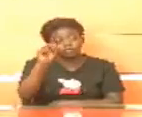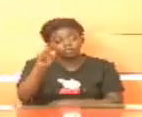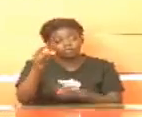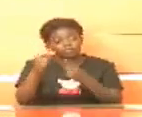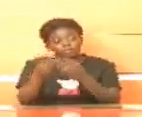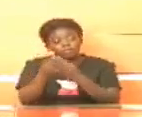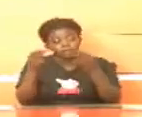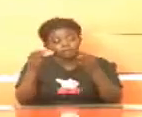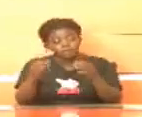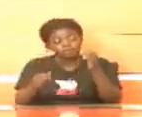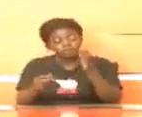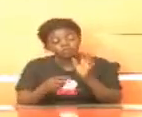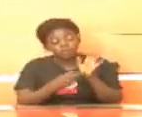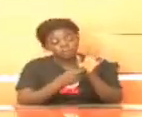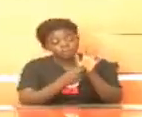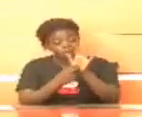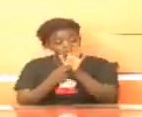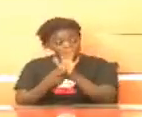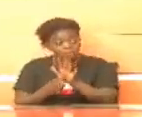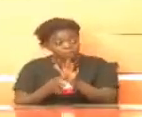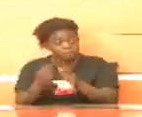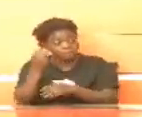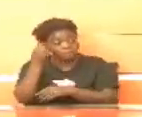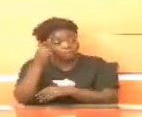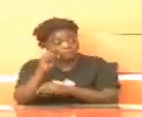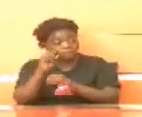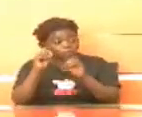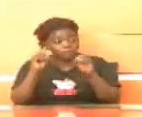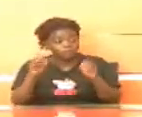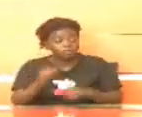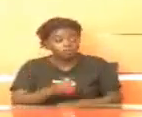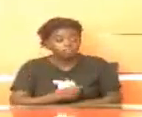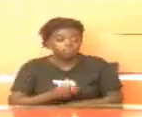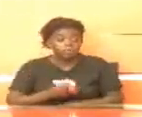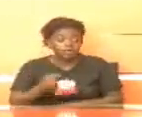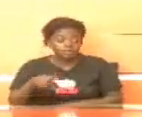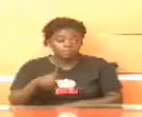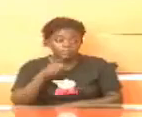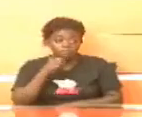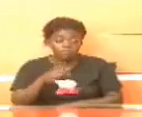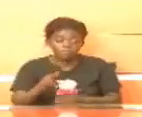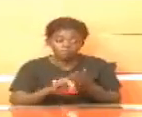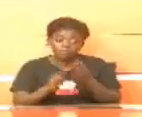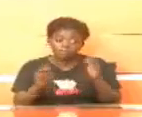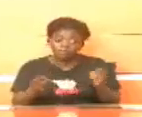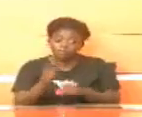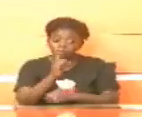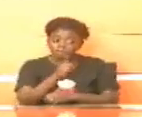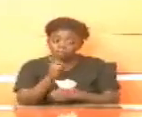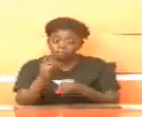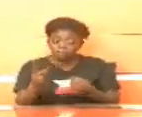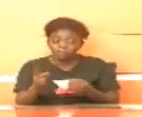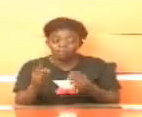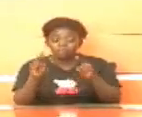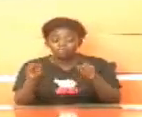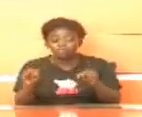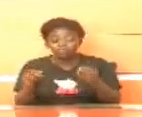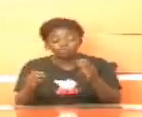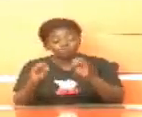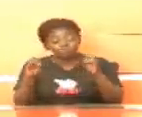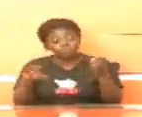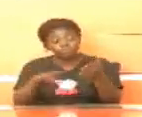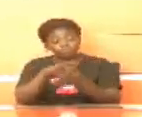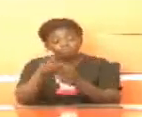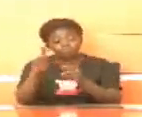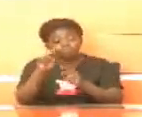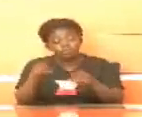ekintu kyonna kye bakulagiridde nga tokitegeera maama oba taata tokozesa. Alabudde abasawo b'ekinnansi obuteetantala kubuzaabuza abantu